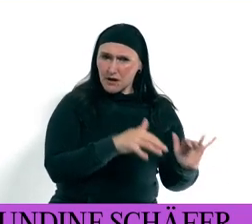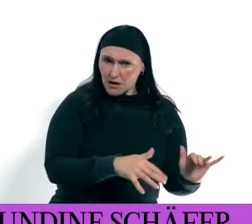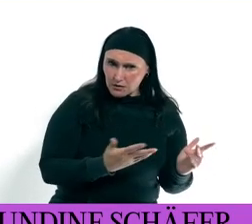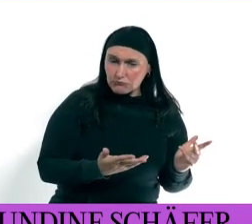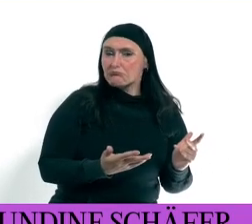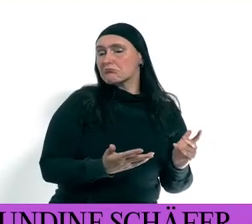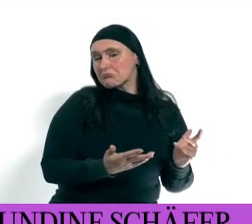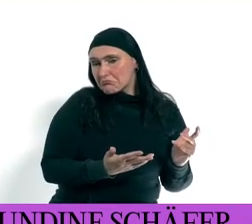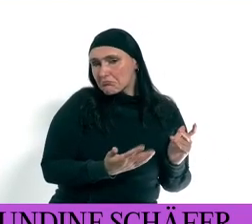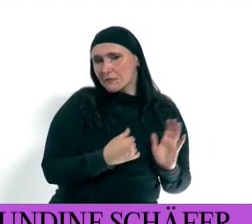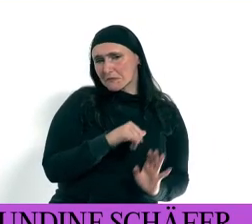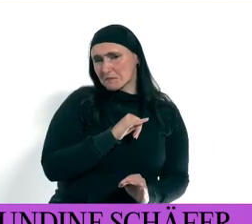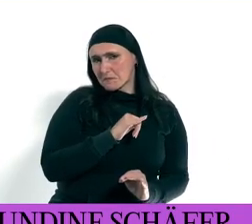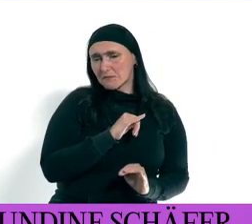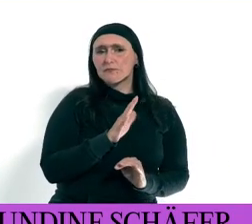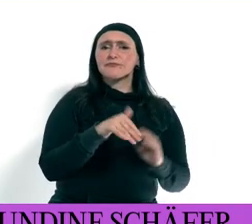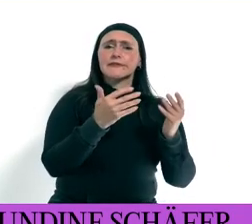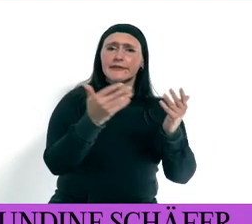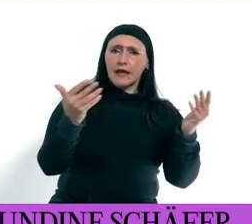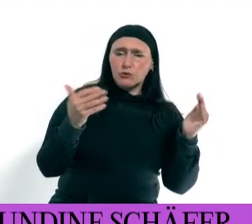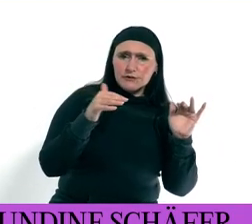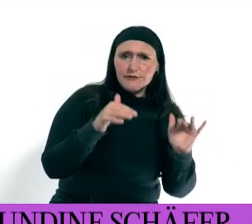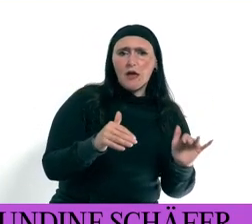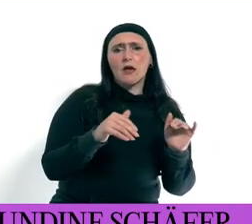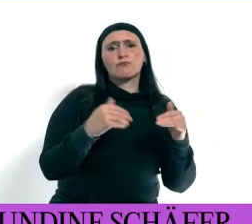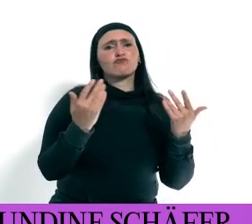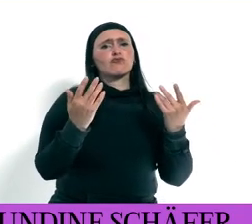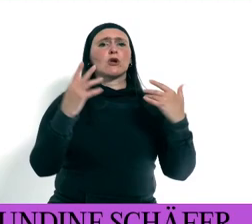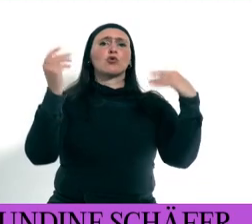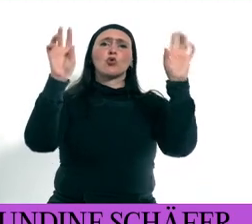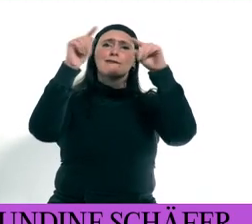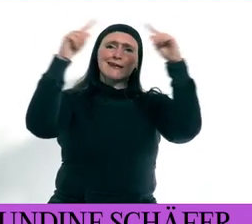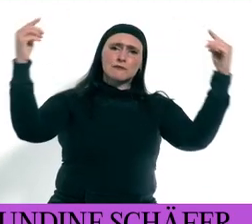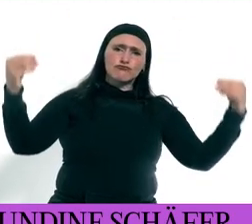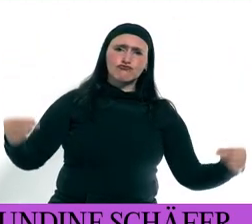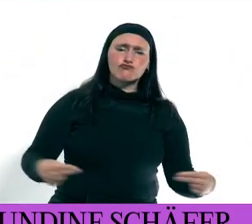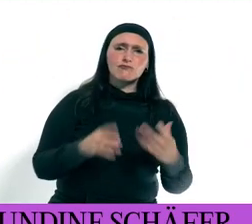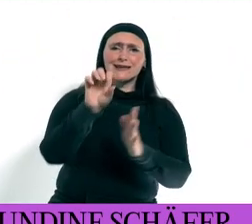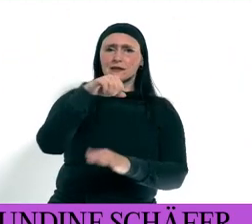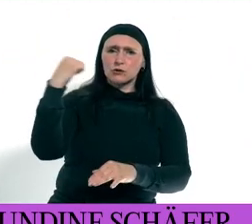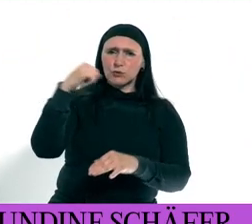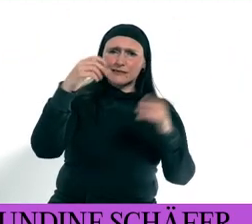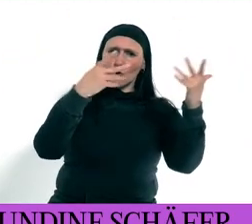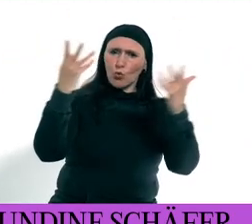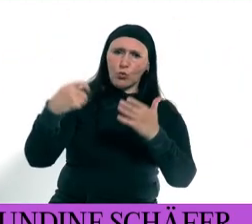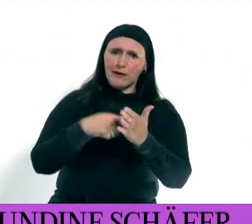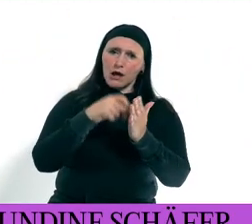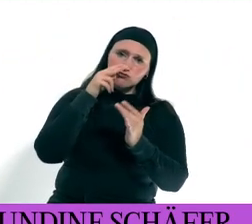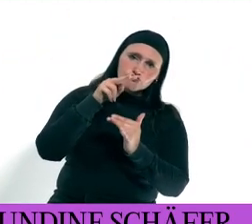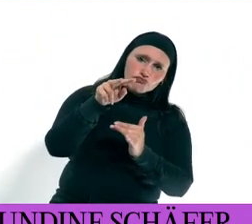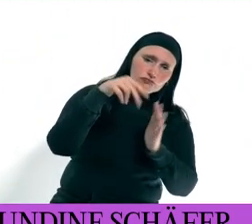Und er, denke ich, versinnbildlicht auch sehr schön, worum es euch